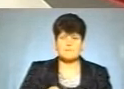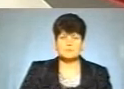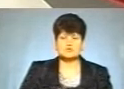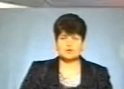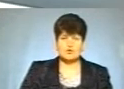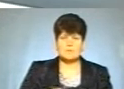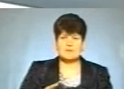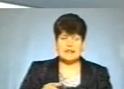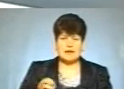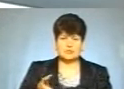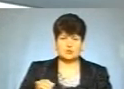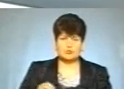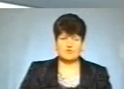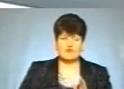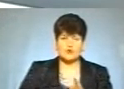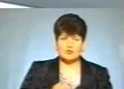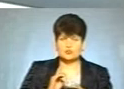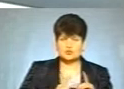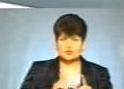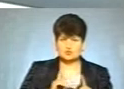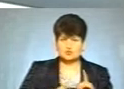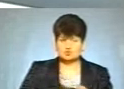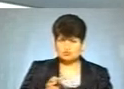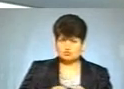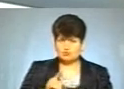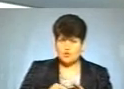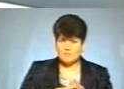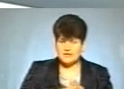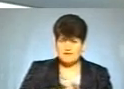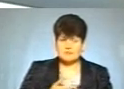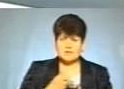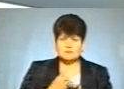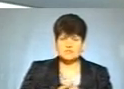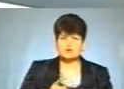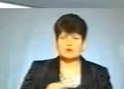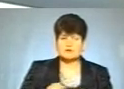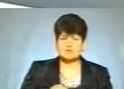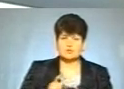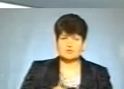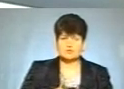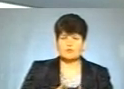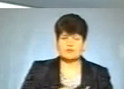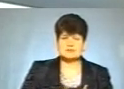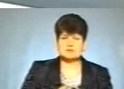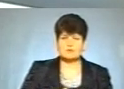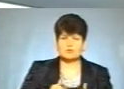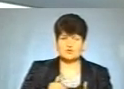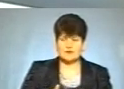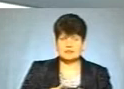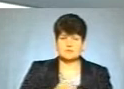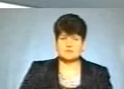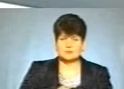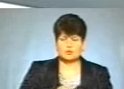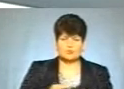пленуму Верховного суду номер 9 є така, вона передбачає, що керівник обов'язково повинен запропонувати працівнику